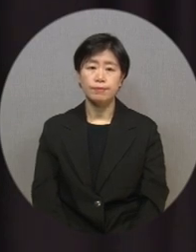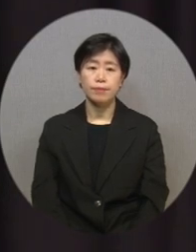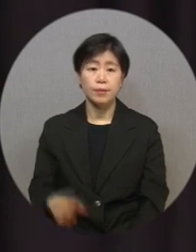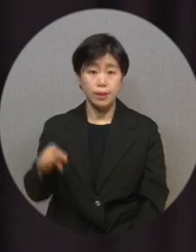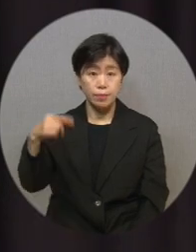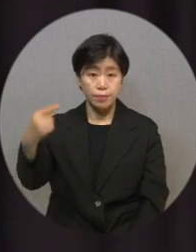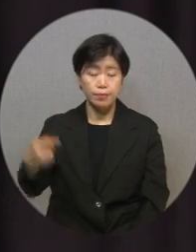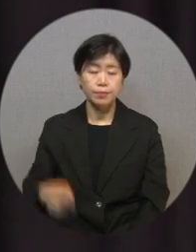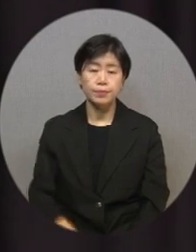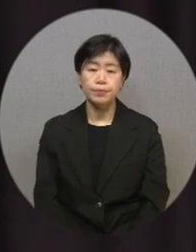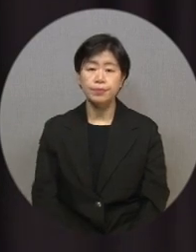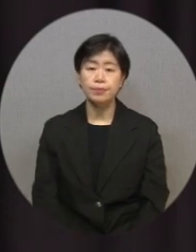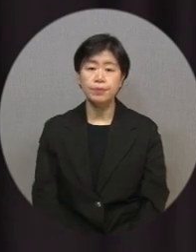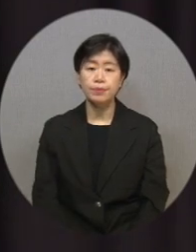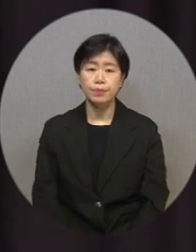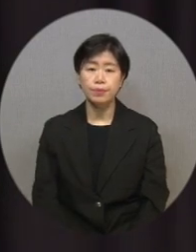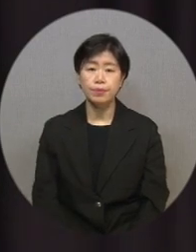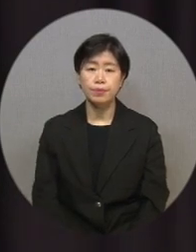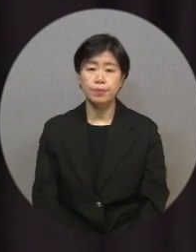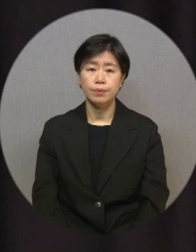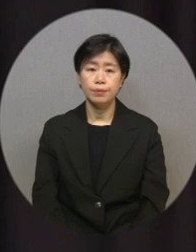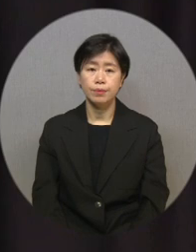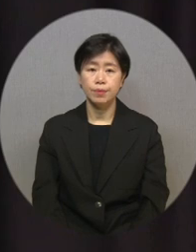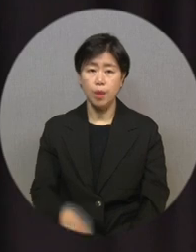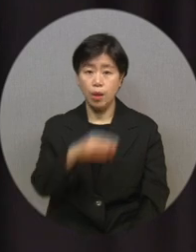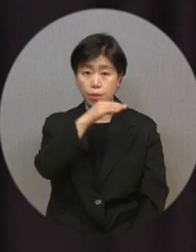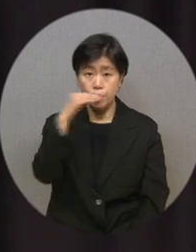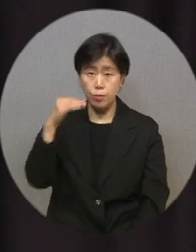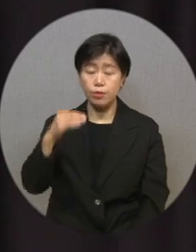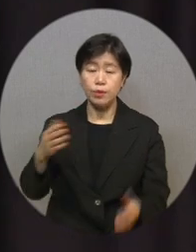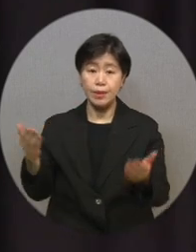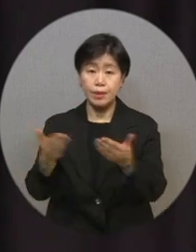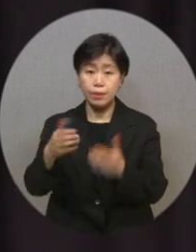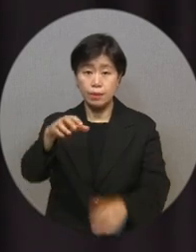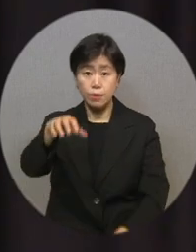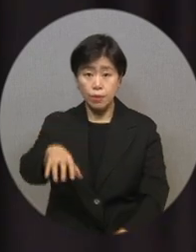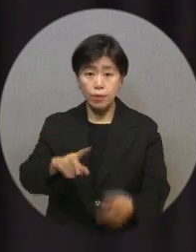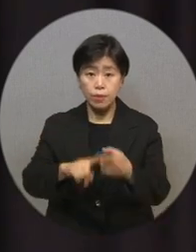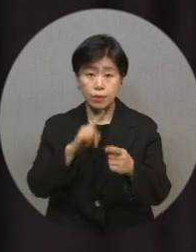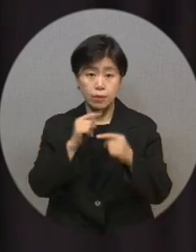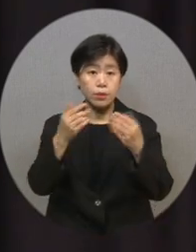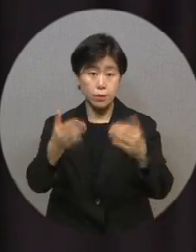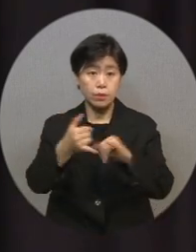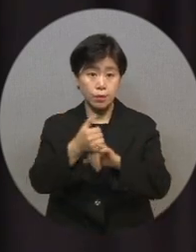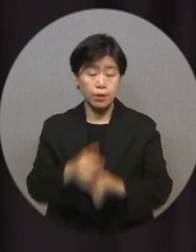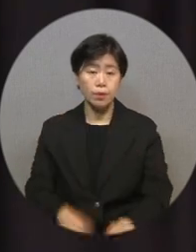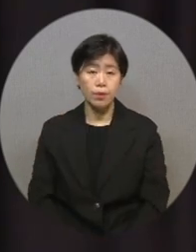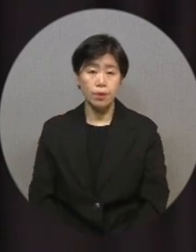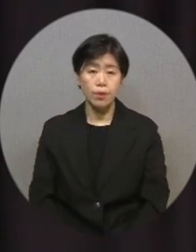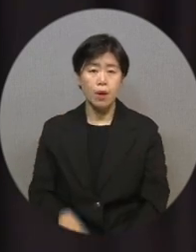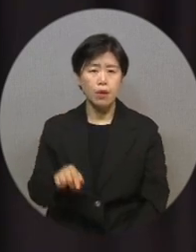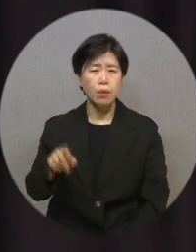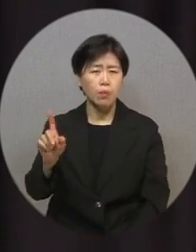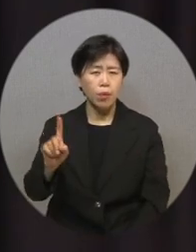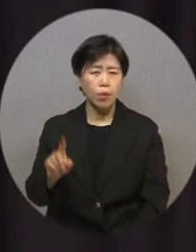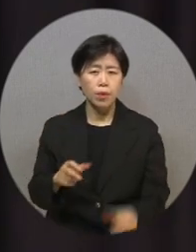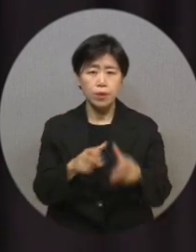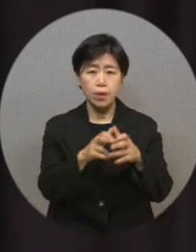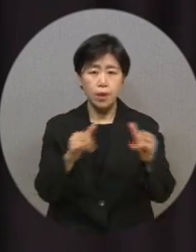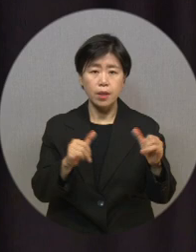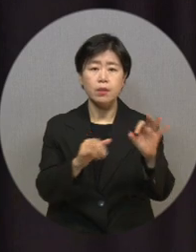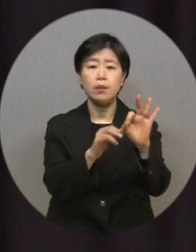그다음에 이제 어 표준 사업장을 이건 말씀을 꼭 드려야 될 것 같습니다 표준 사업장은 장애인이 10명 이상